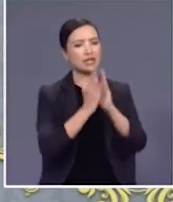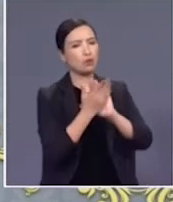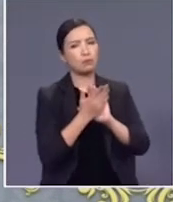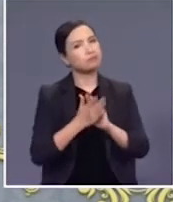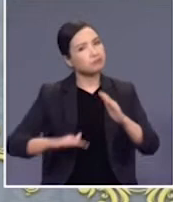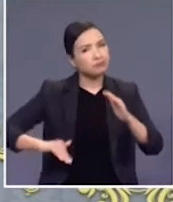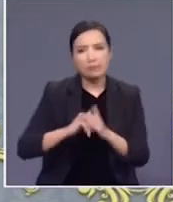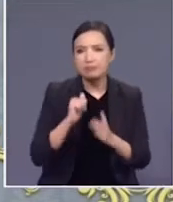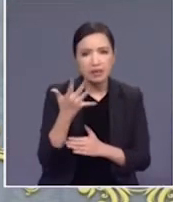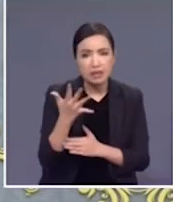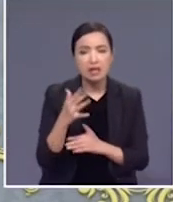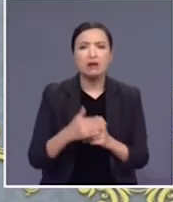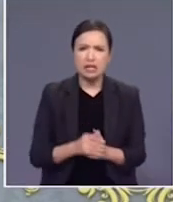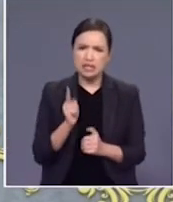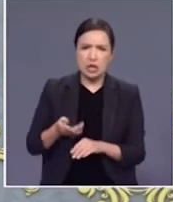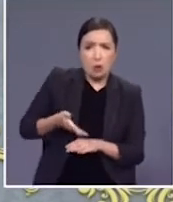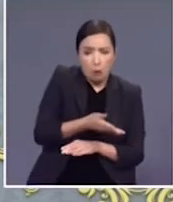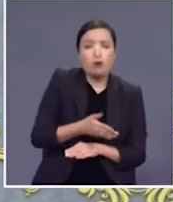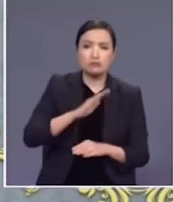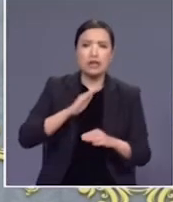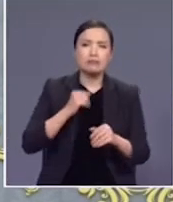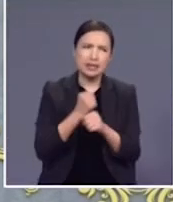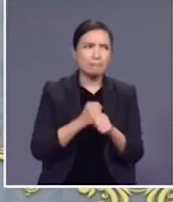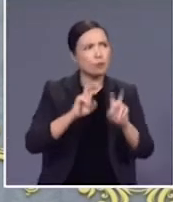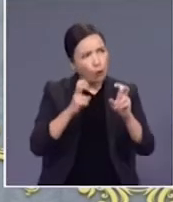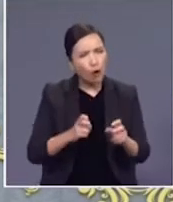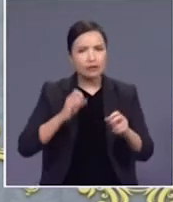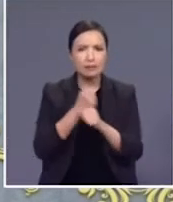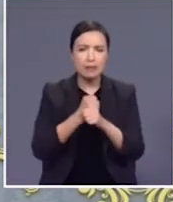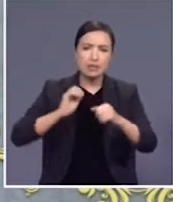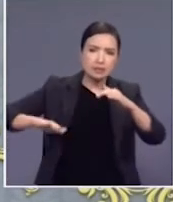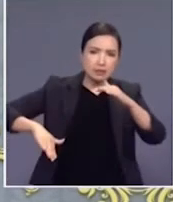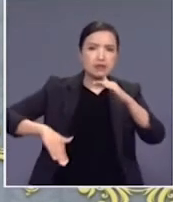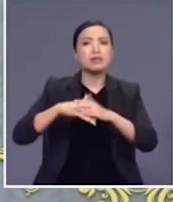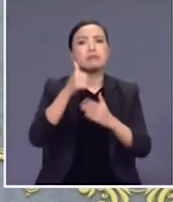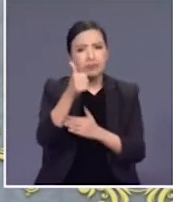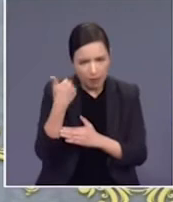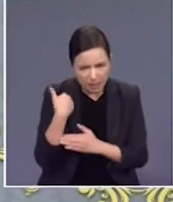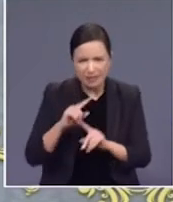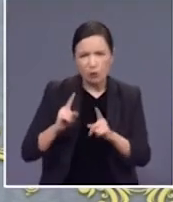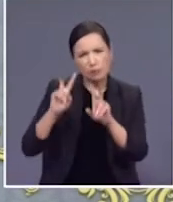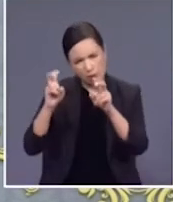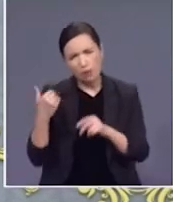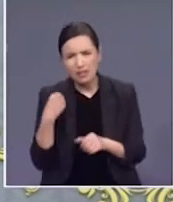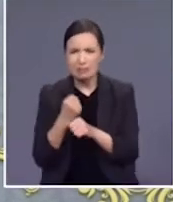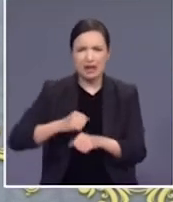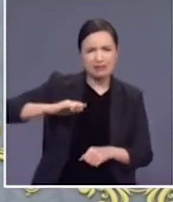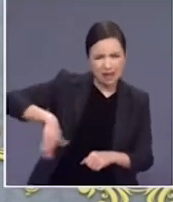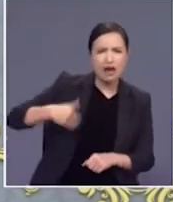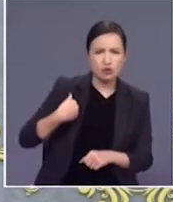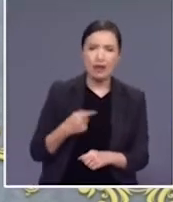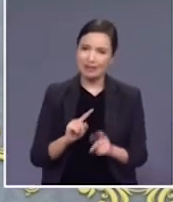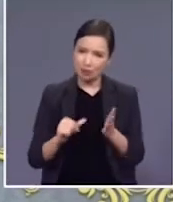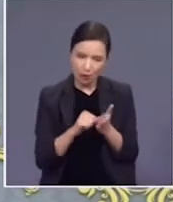าก็มีหลายอย่างที่สำเร็จไปแล้วนะครับในรายละเอียดปลีกย่อยใหญ่ๆน่าจะยังมองดูว่าช้าอยู่แต่ทุกอย่างมันต้องแก้จากเล็กนะ